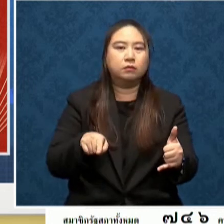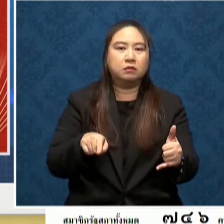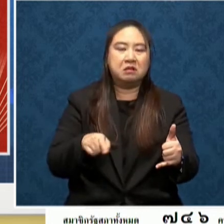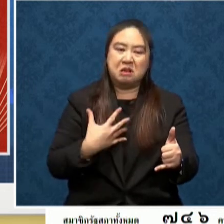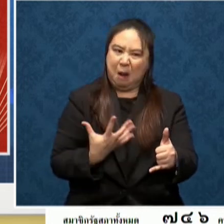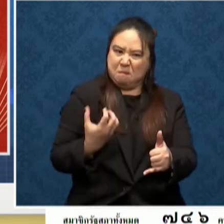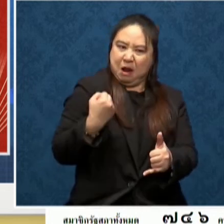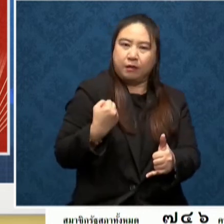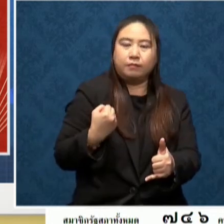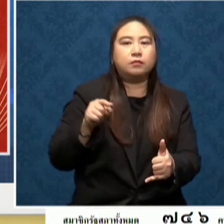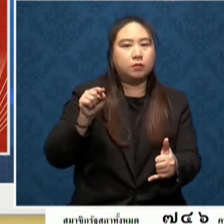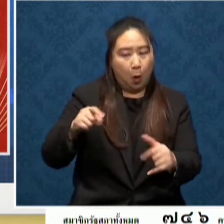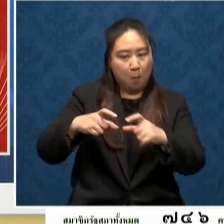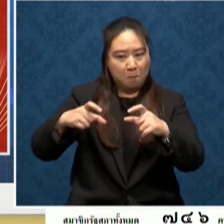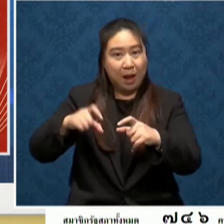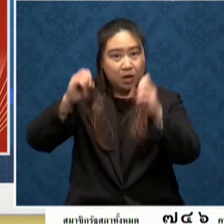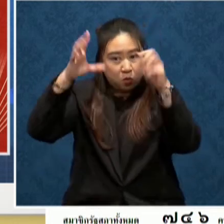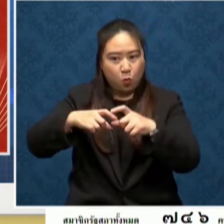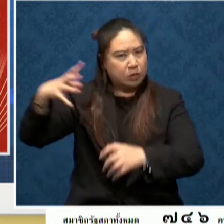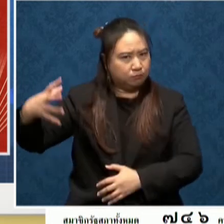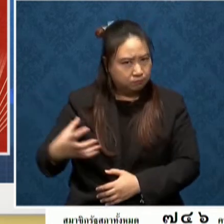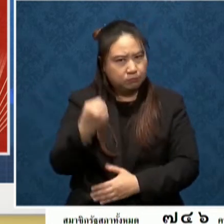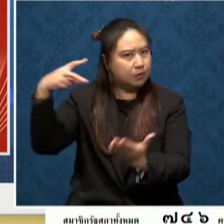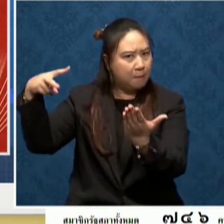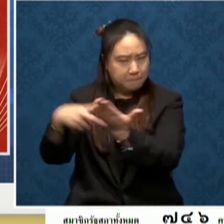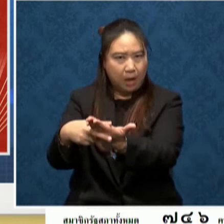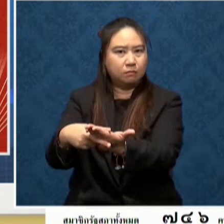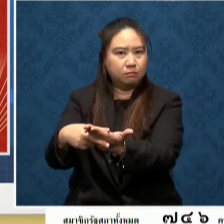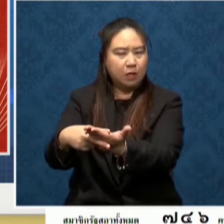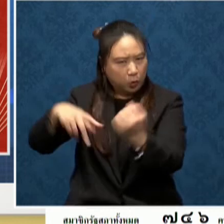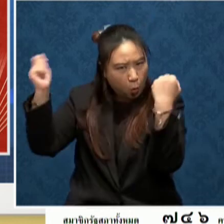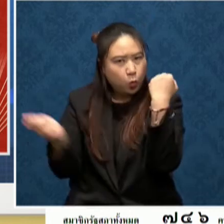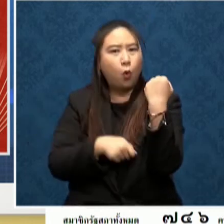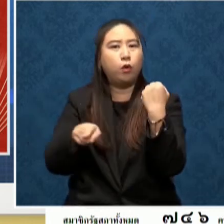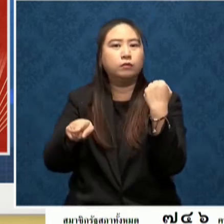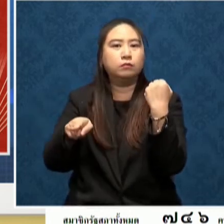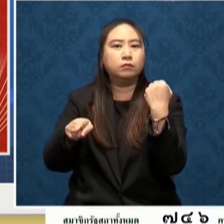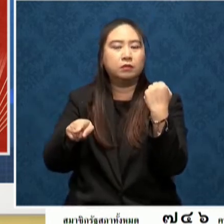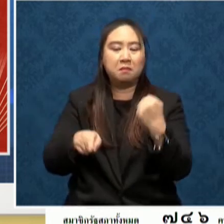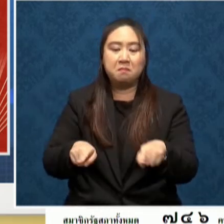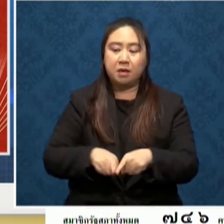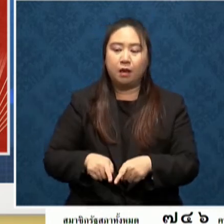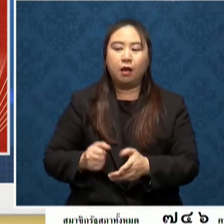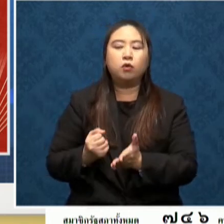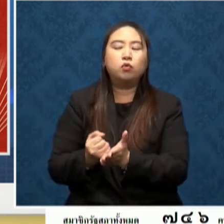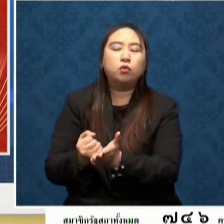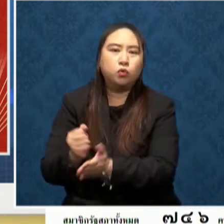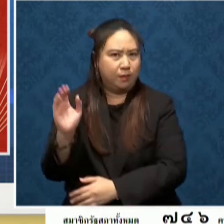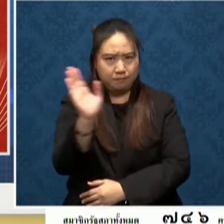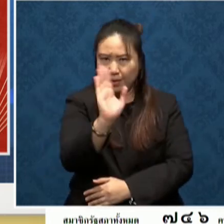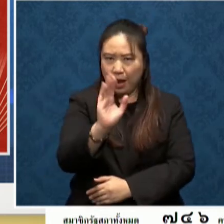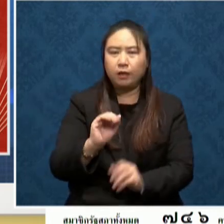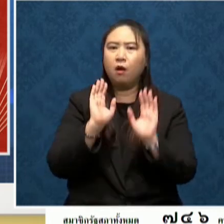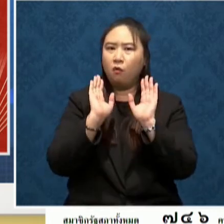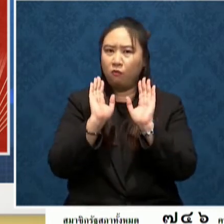ักใบอนุญาต ประกอบวิชาชีพทันทีต้องถูกลงโทษทันที ไม่มีเล่นพักเล่นพวกขอฝาก